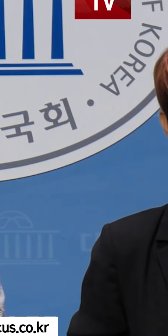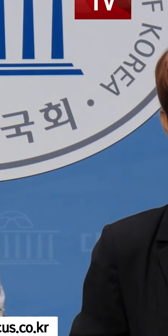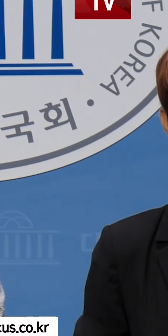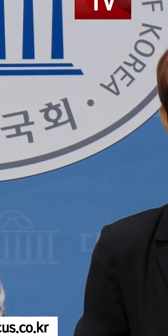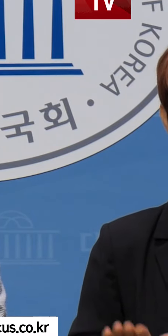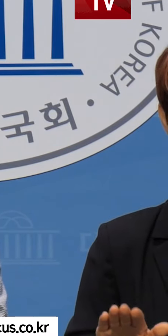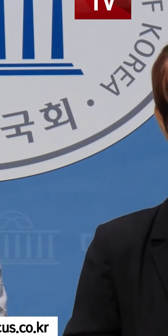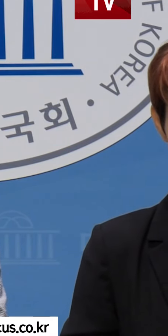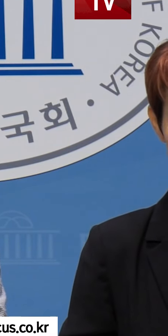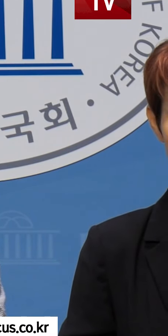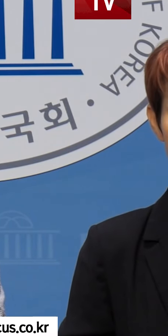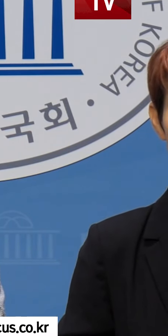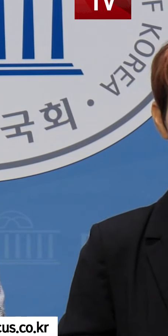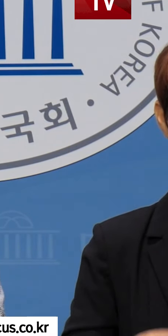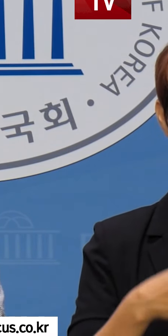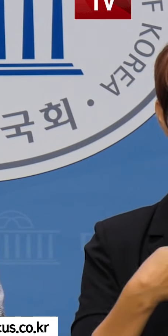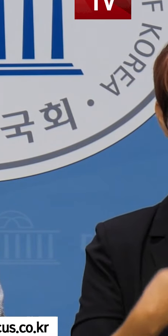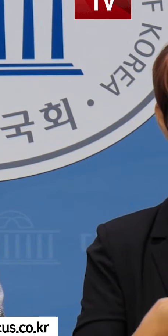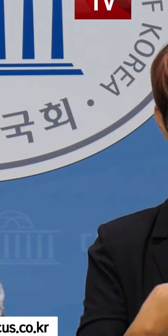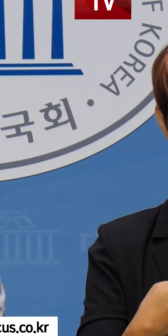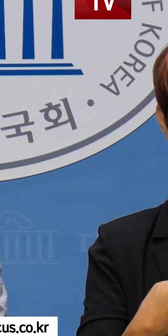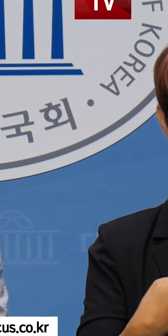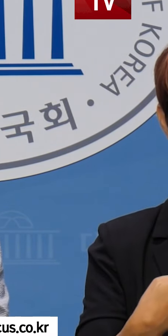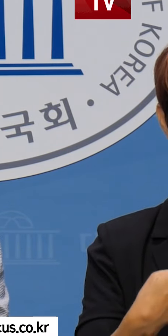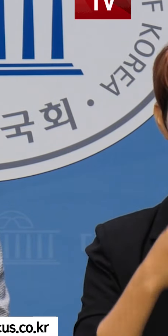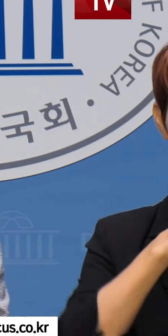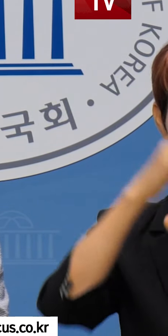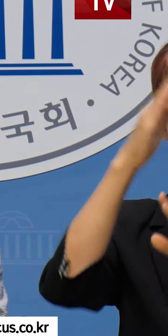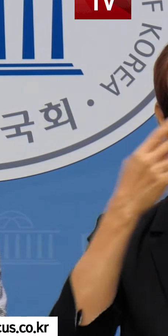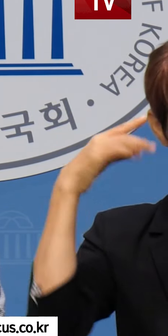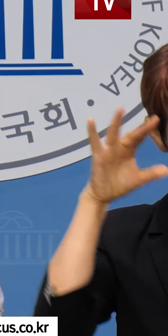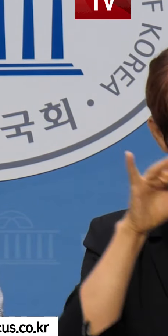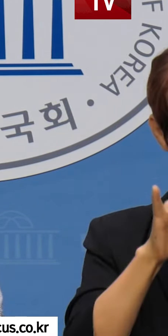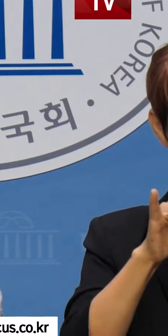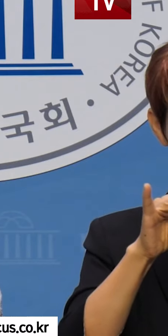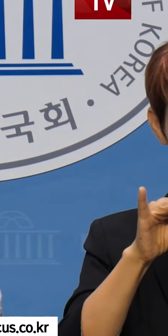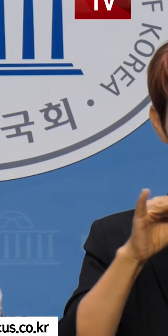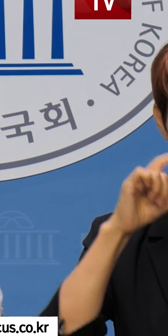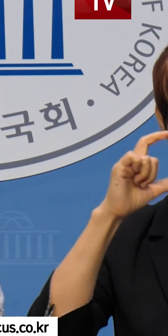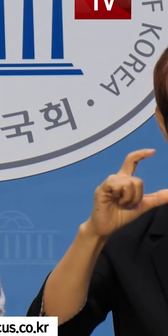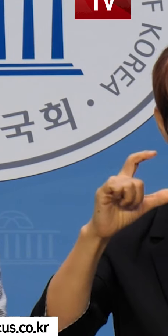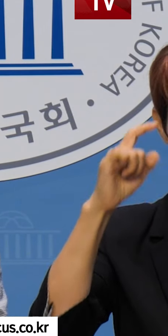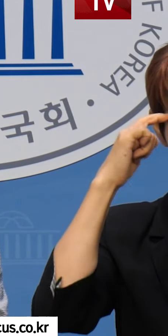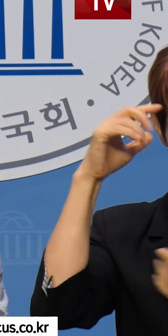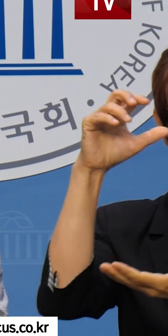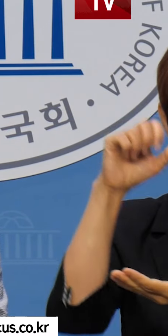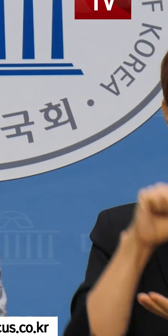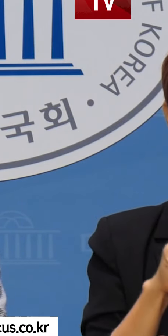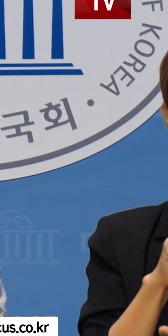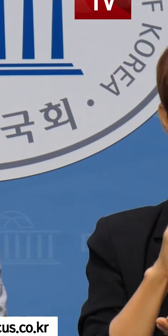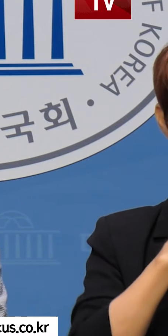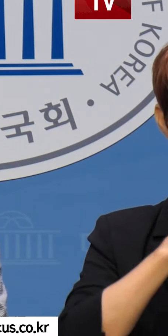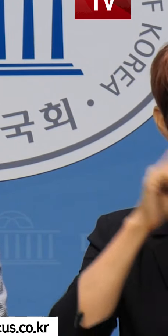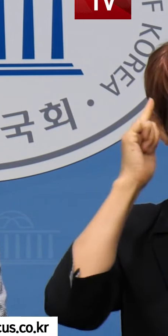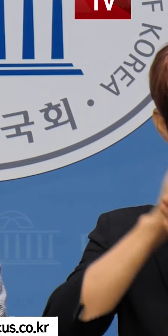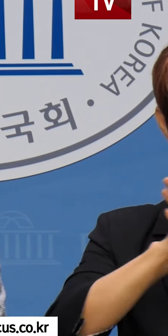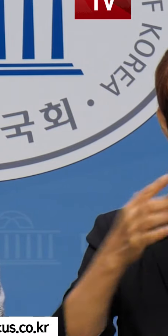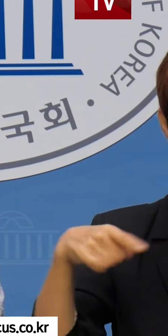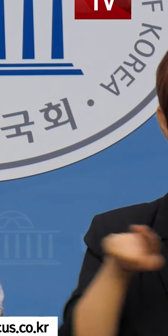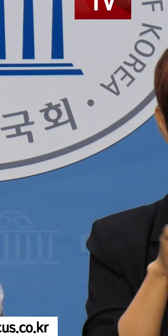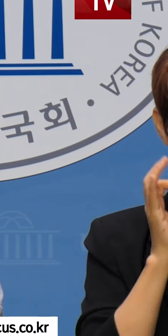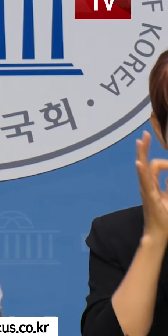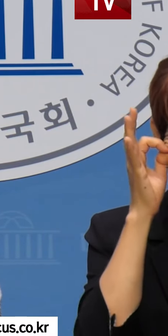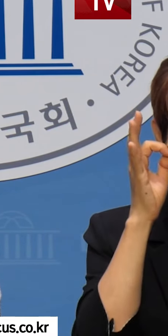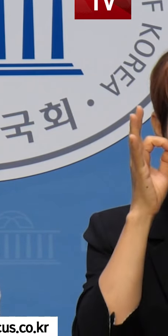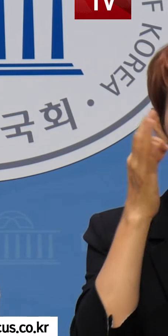오늘 7.4 남북 공동성명의 정신을 되새기며 평화와 협력을 향한 의지를 다시